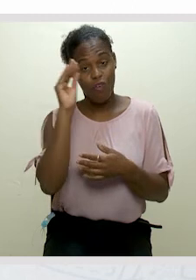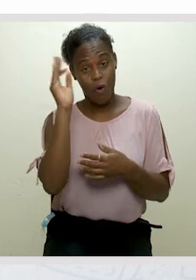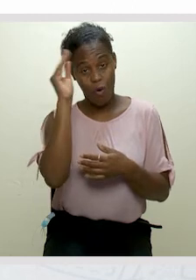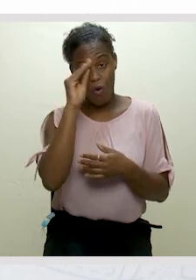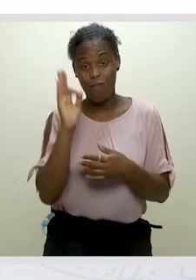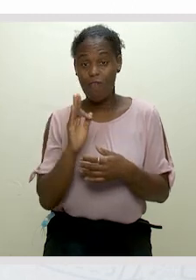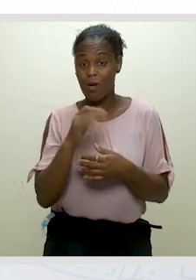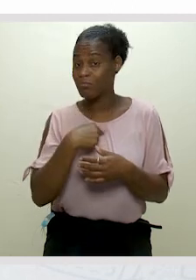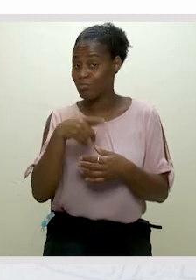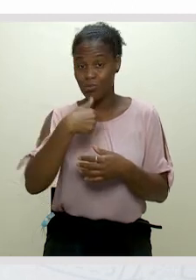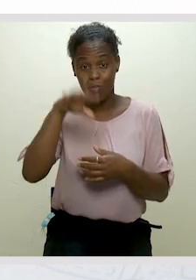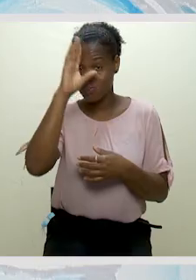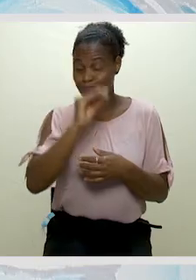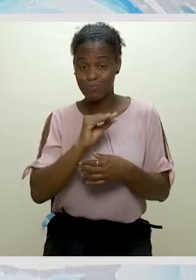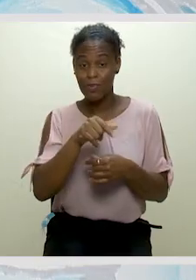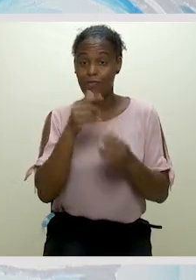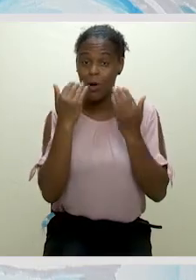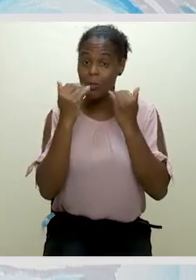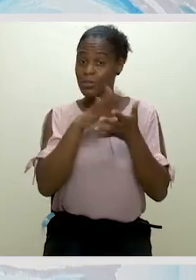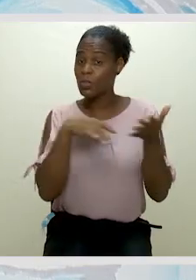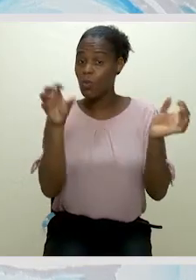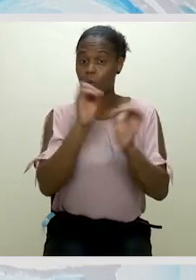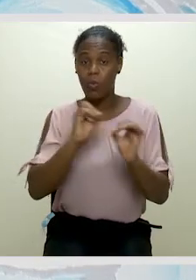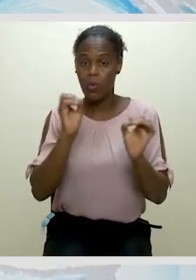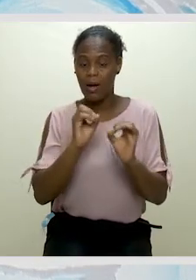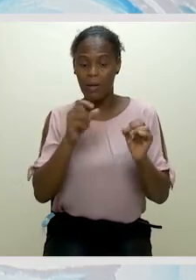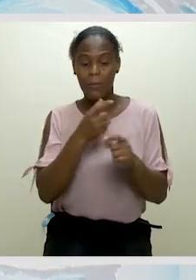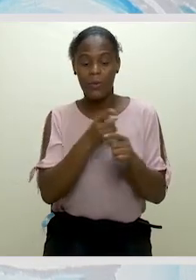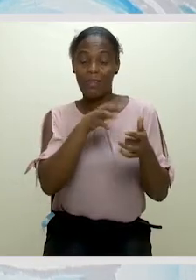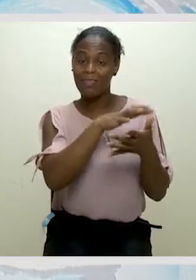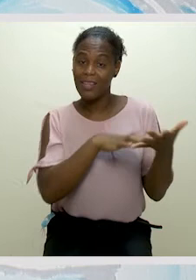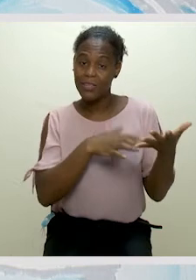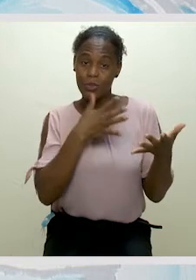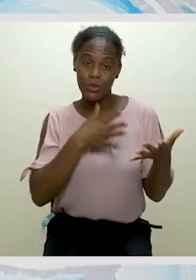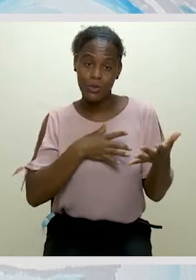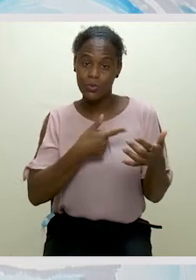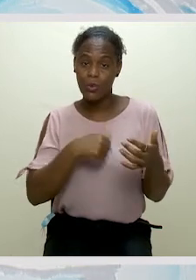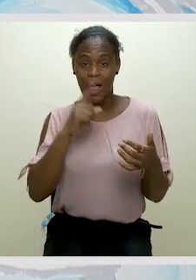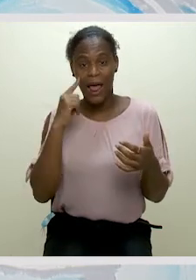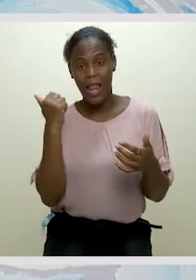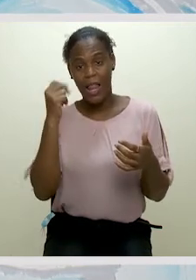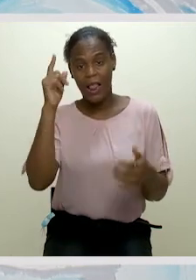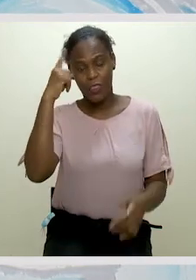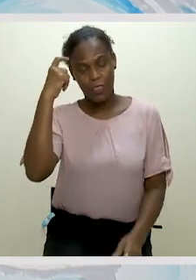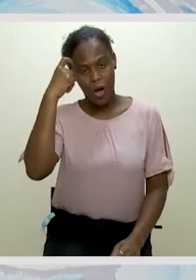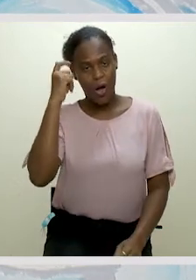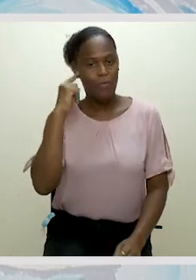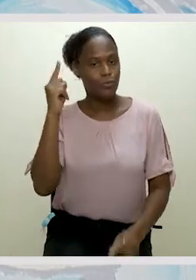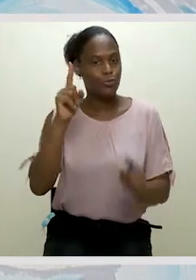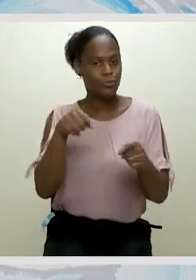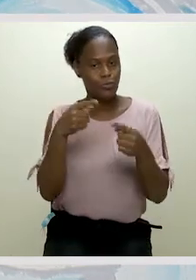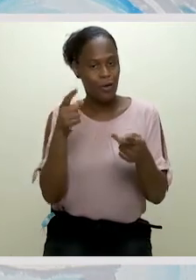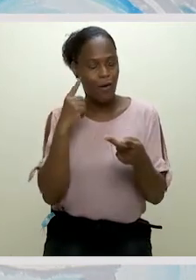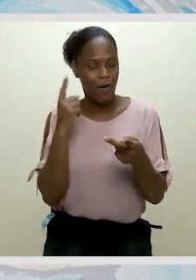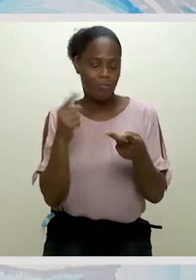C'est faux. On ne sait pas. Nós não temos essa informação, não é? Le texte nous dit qu'elle adore